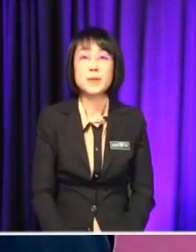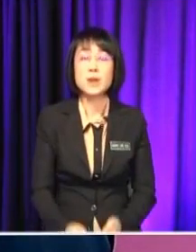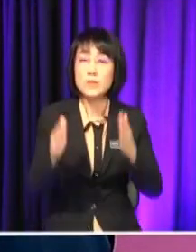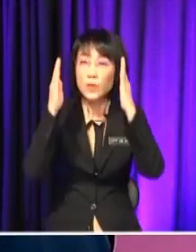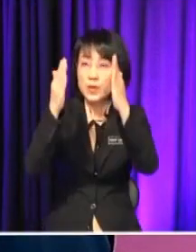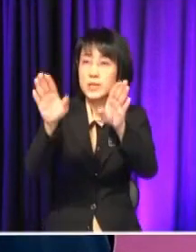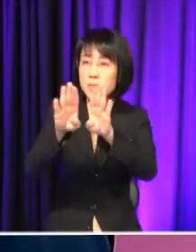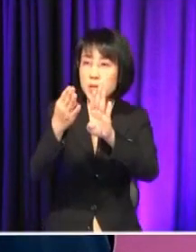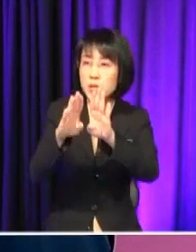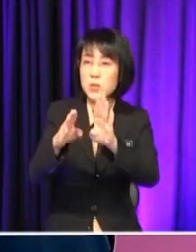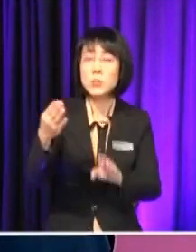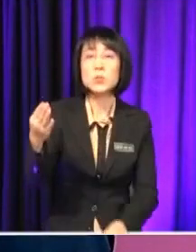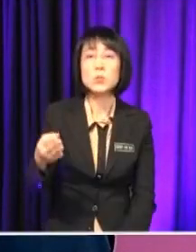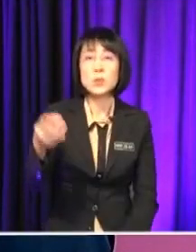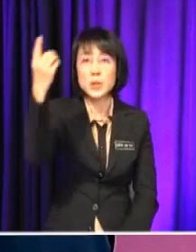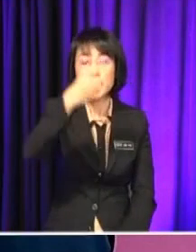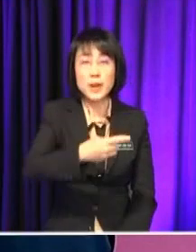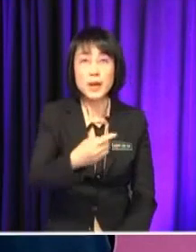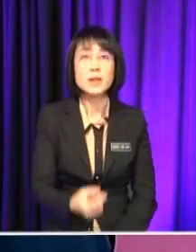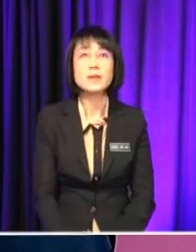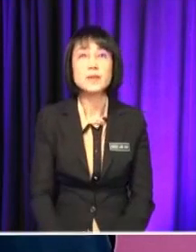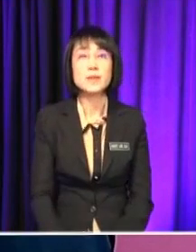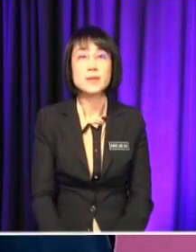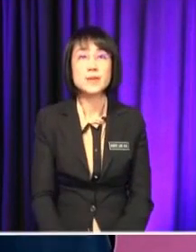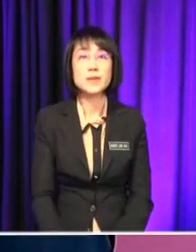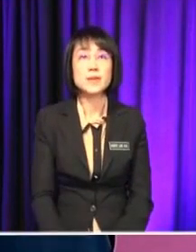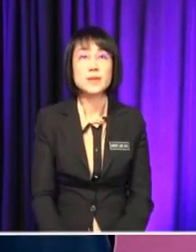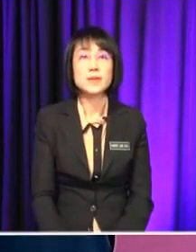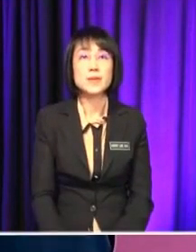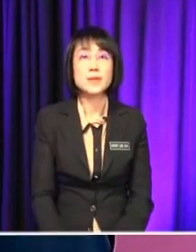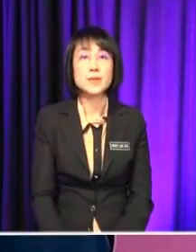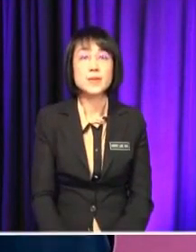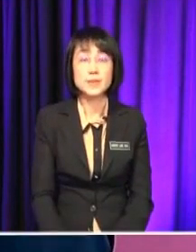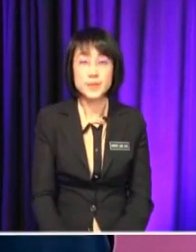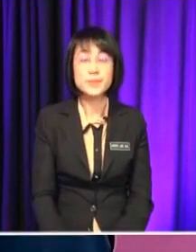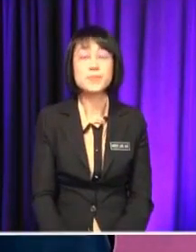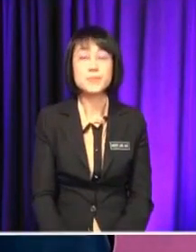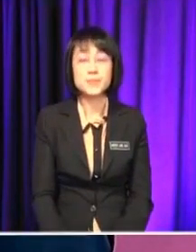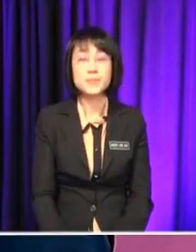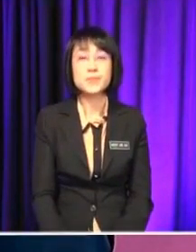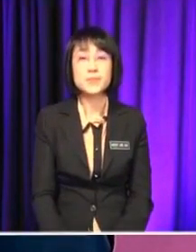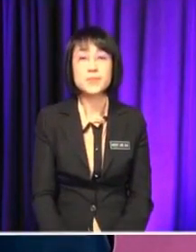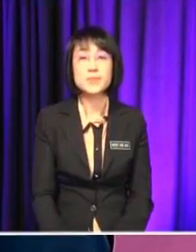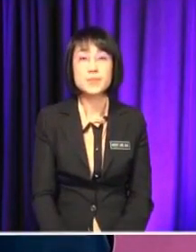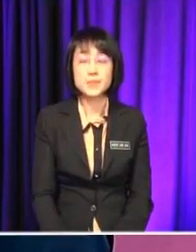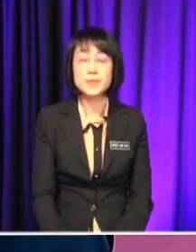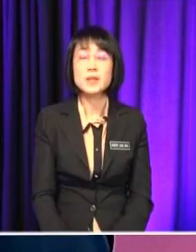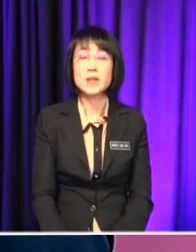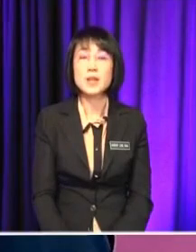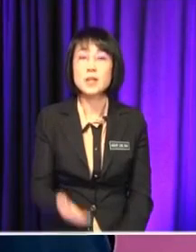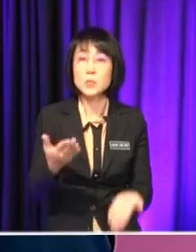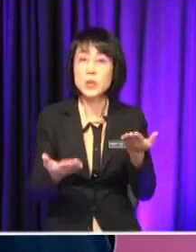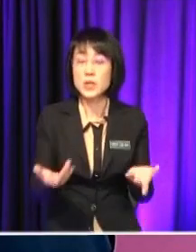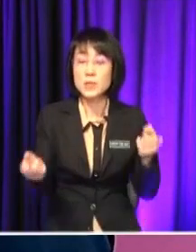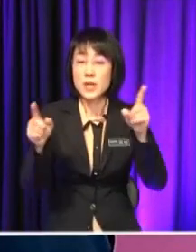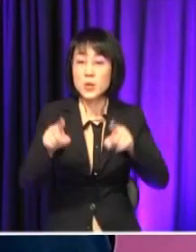ataupun menghalau ke kawasan-kawasan yang sepatunya ataupun kemungkinan berlakunya pencurobohan itu agak